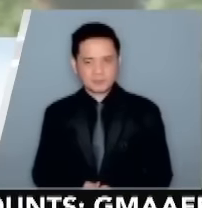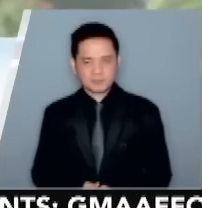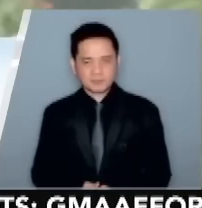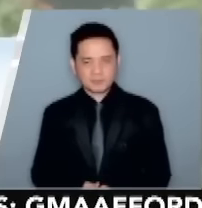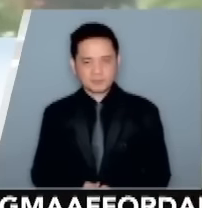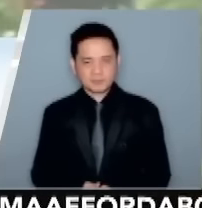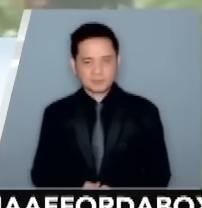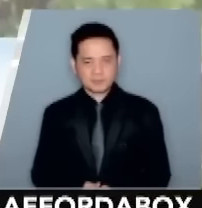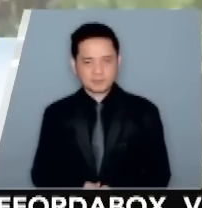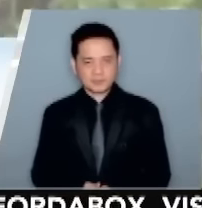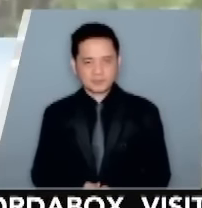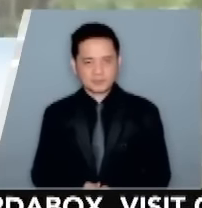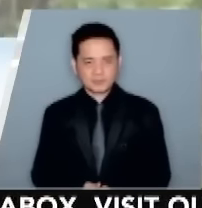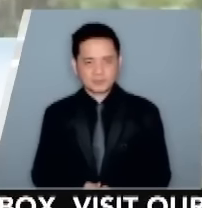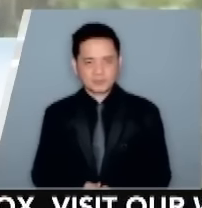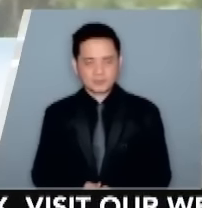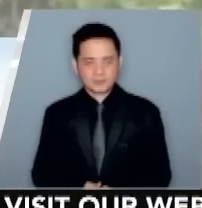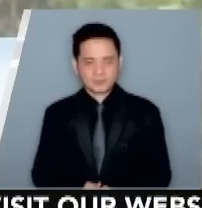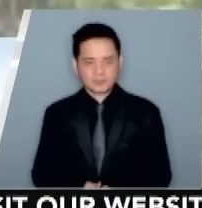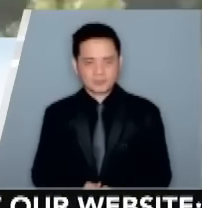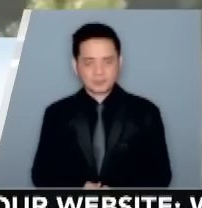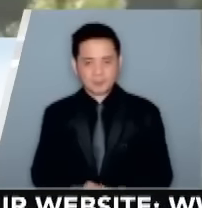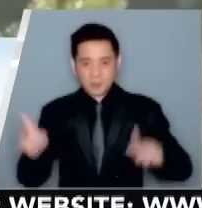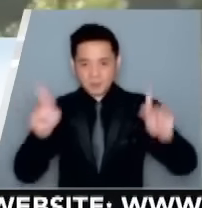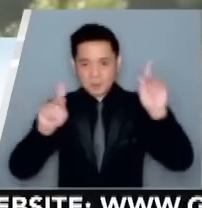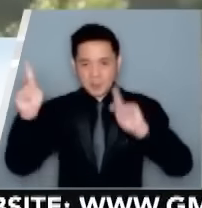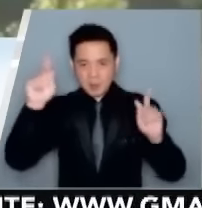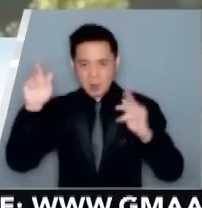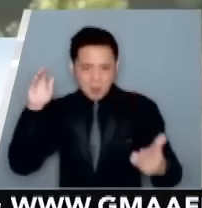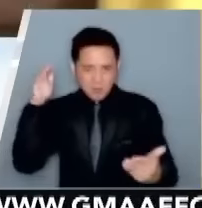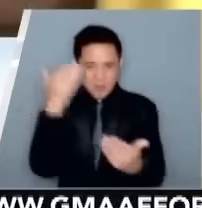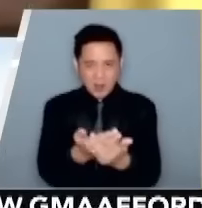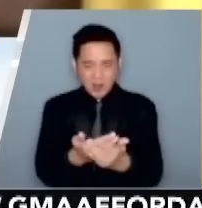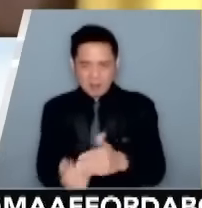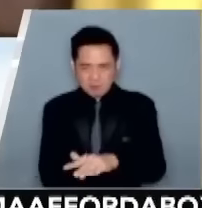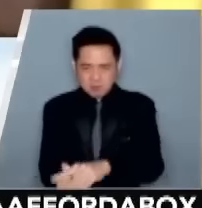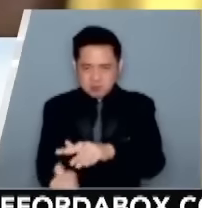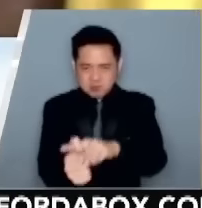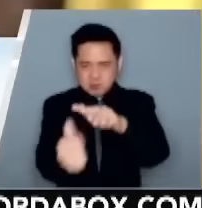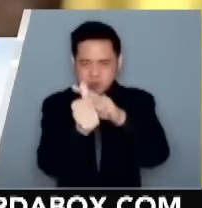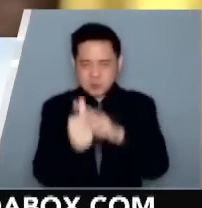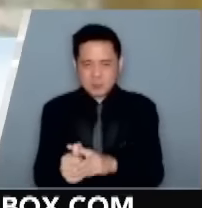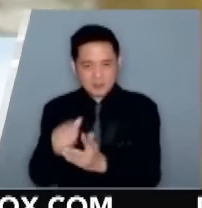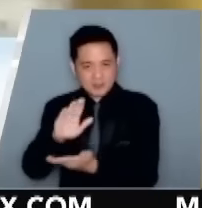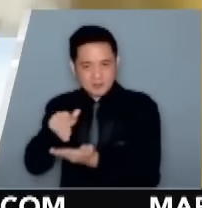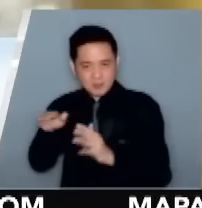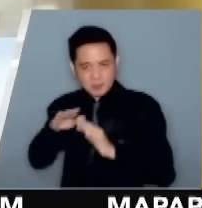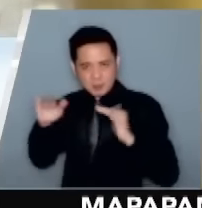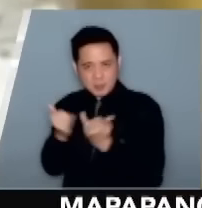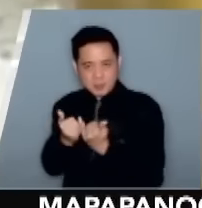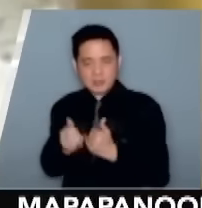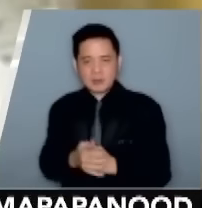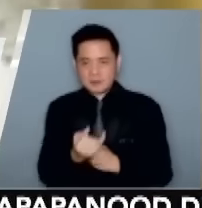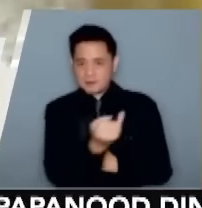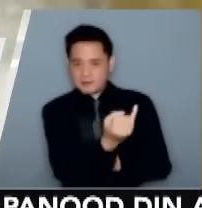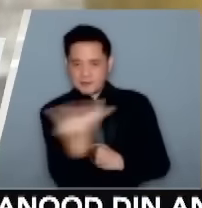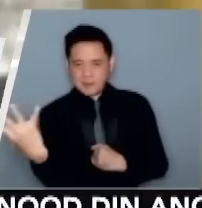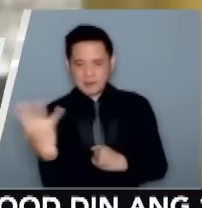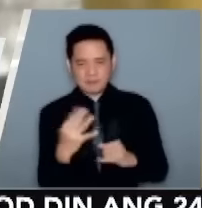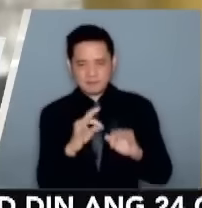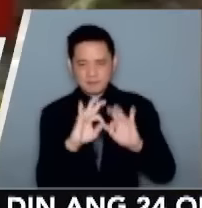sunod-sunod na dumating ang mga evacuate sa Barangay kabilang ang mahigit t pamilya ng mga katutubo e medyo natatakot lang kami doon sa